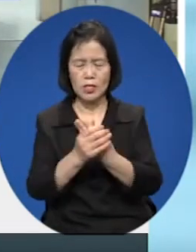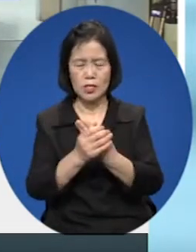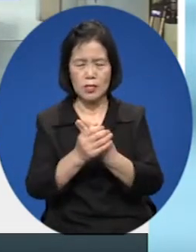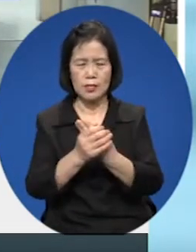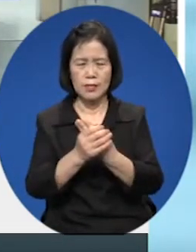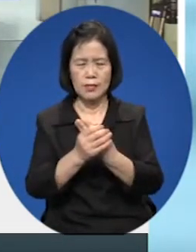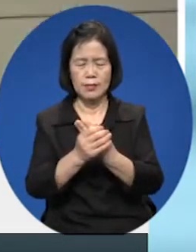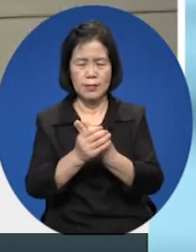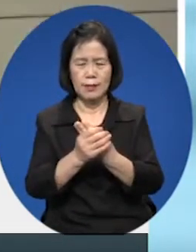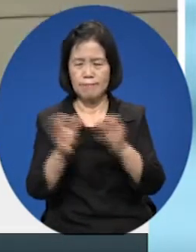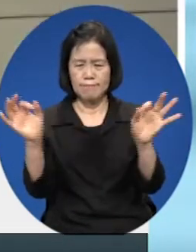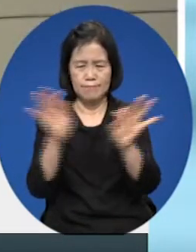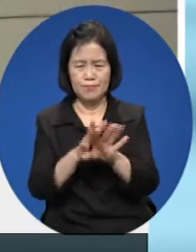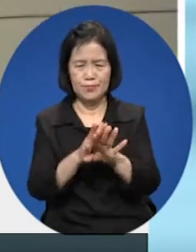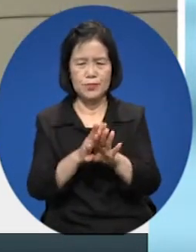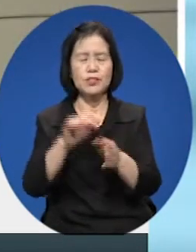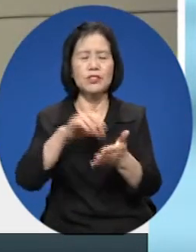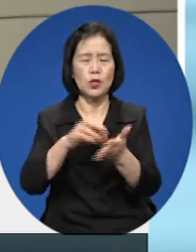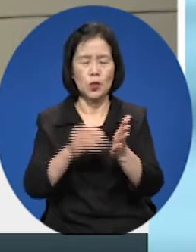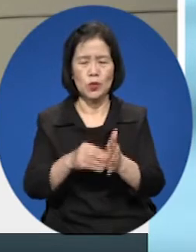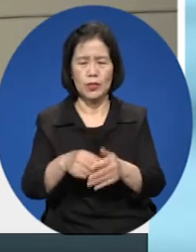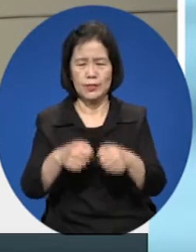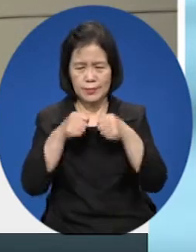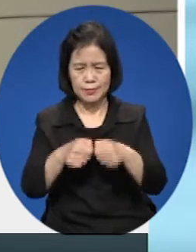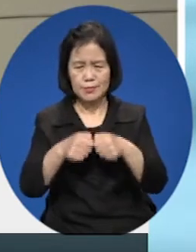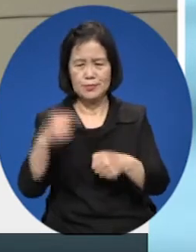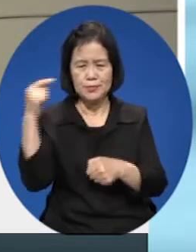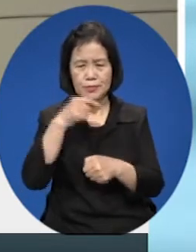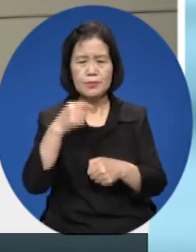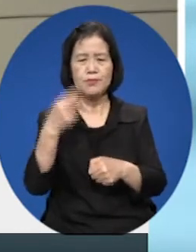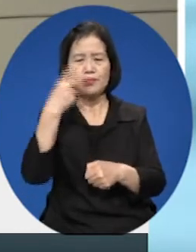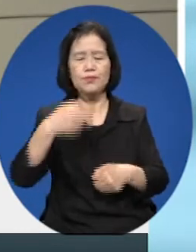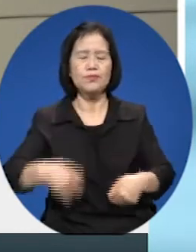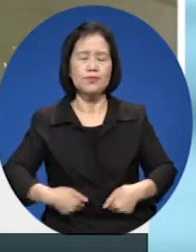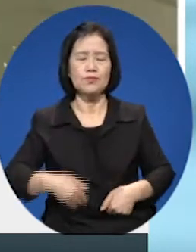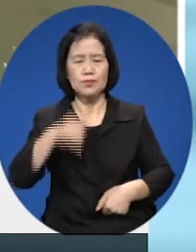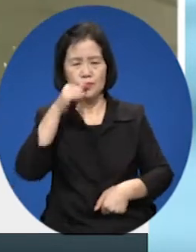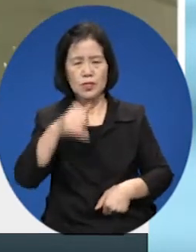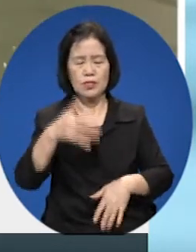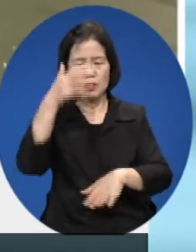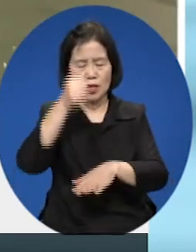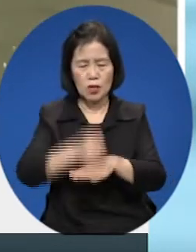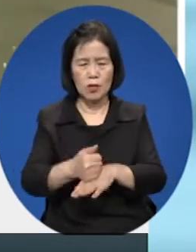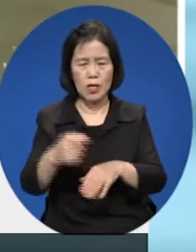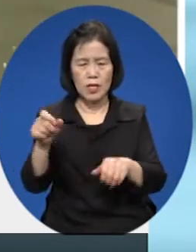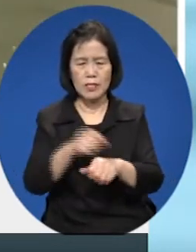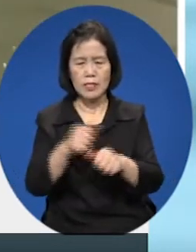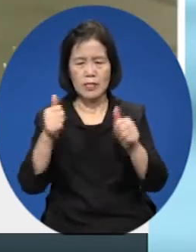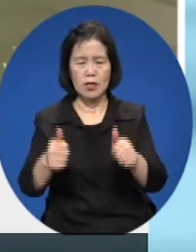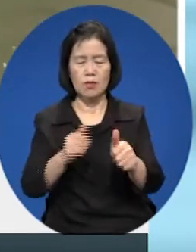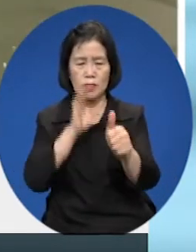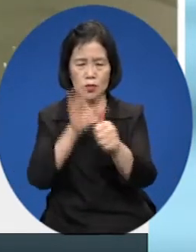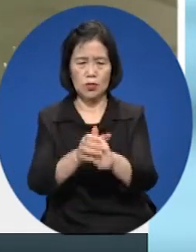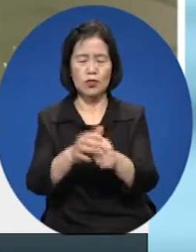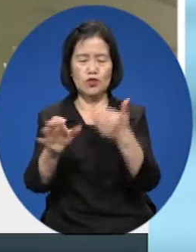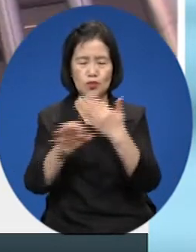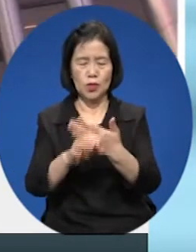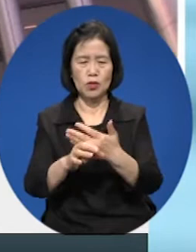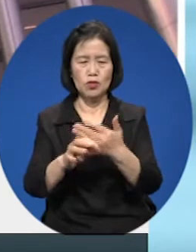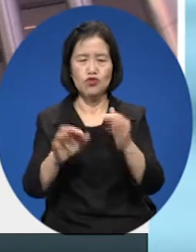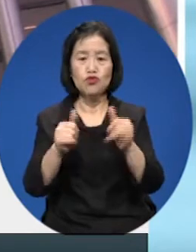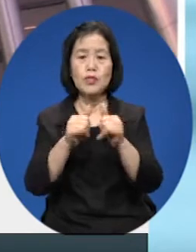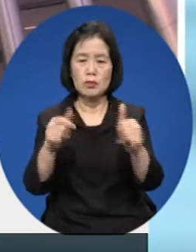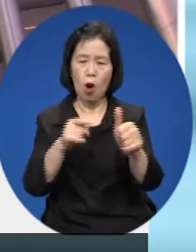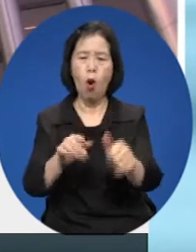그런 의혹을 불식시킬 수 있을 만큼 철저히 수사할 필요가 있다 그리고 그 결과를 특검이 넘겨줄 때 국가 전부가 국민들에게 아